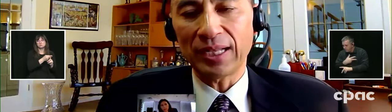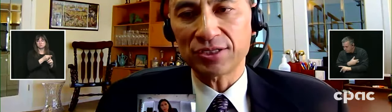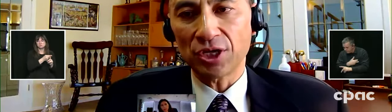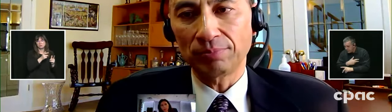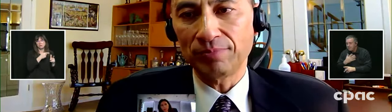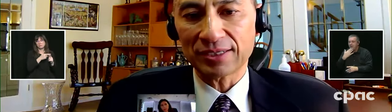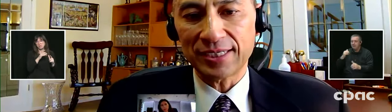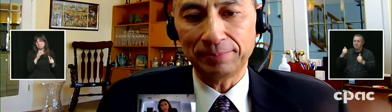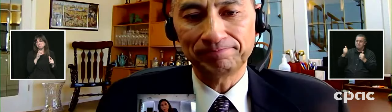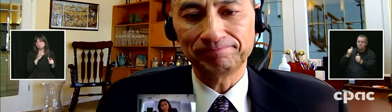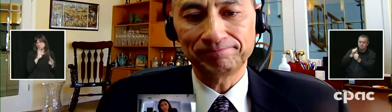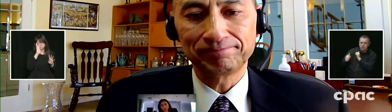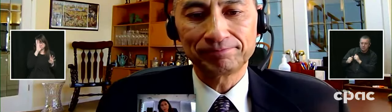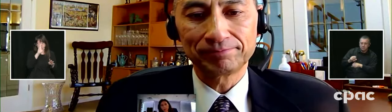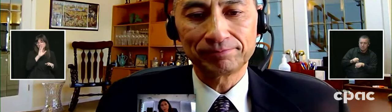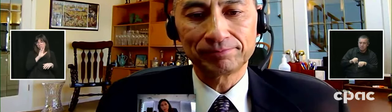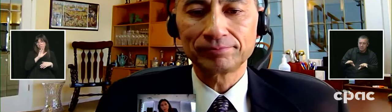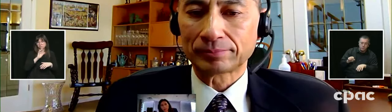de la population. Merci.